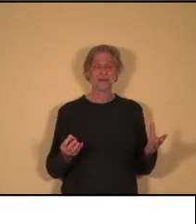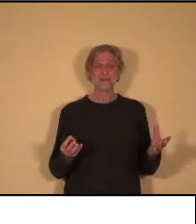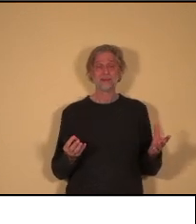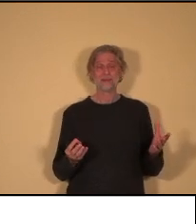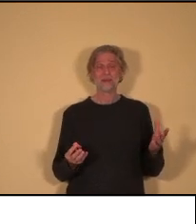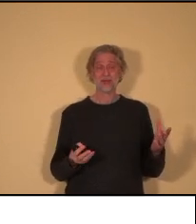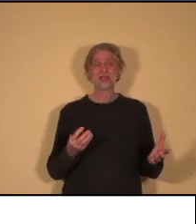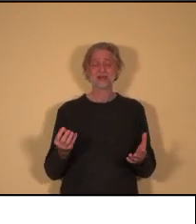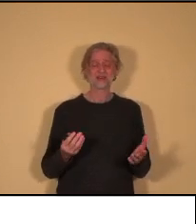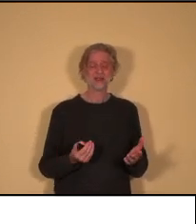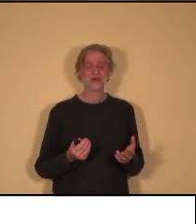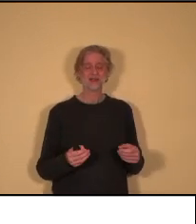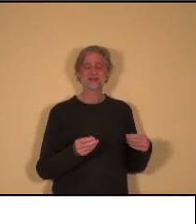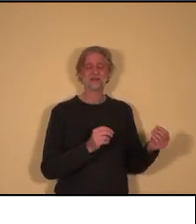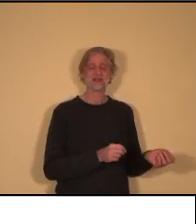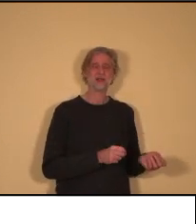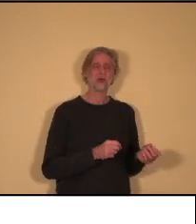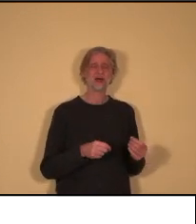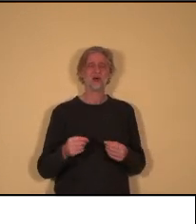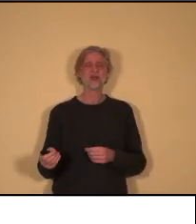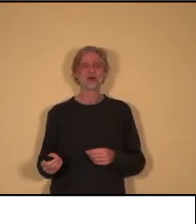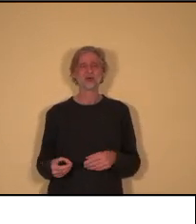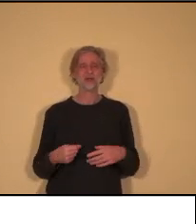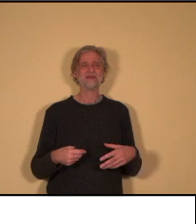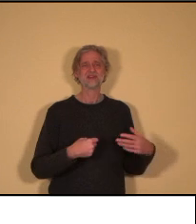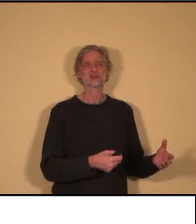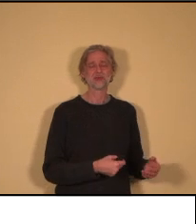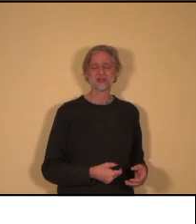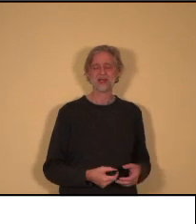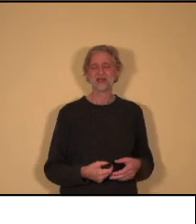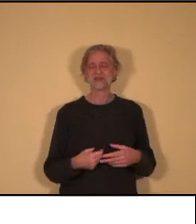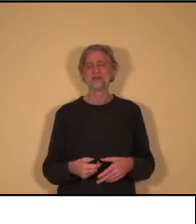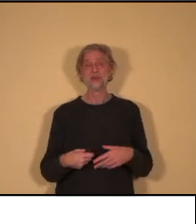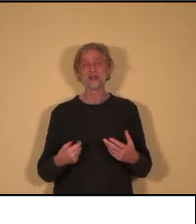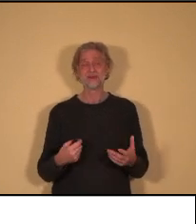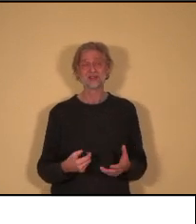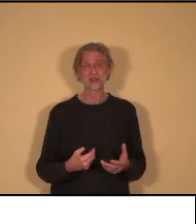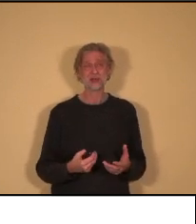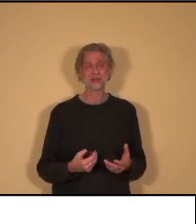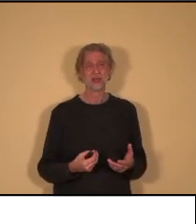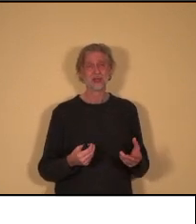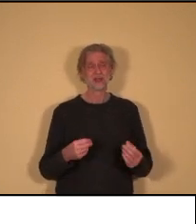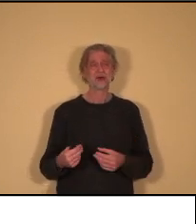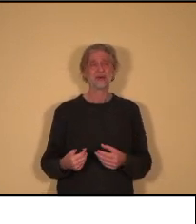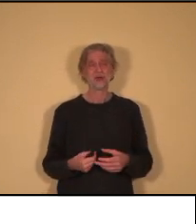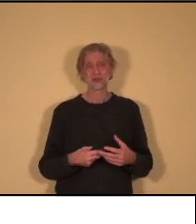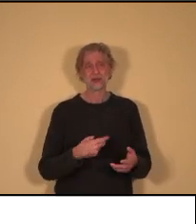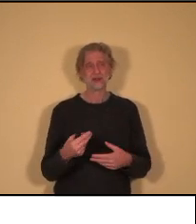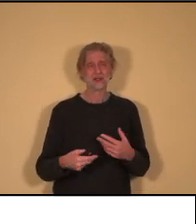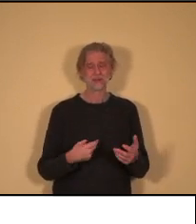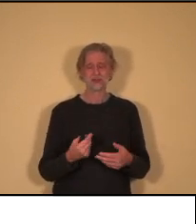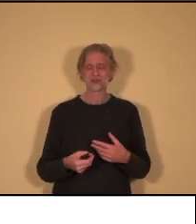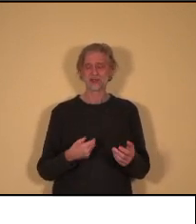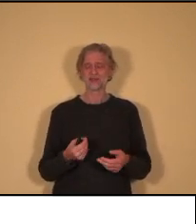Ein wirklich interessanter Fakt ist, dass Methanol bei Raumtemperatur mehr Wasserstoff enthält als flüssiger Wasserstoff, den wir bei